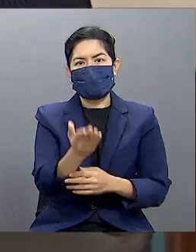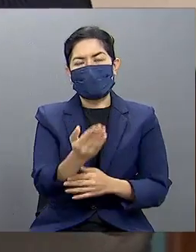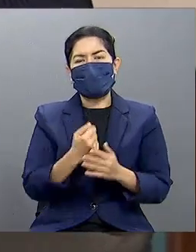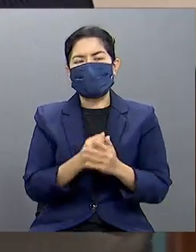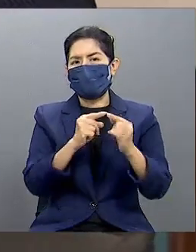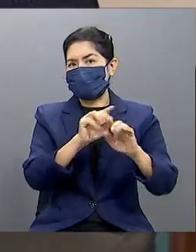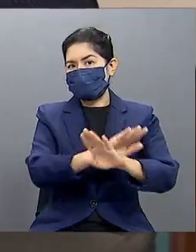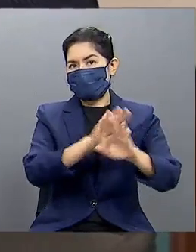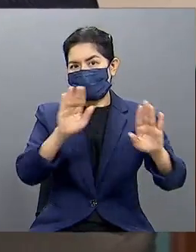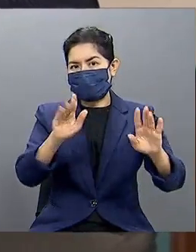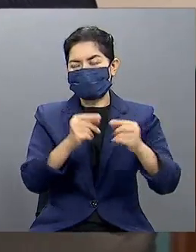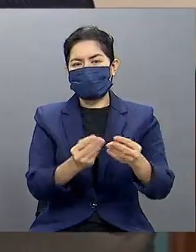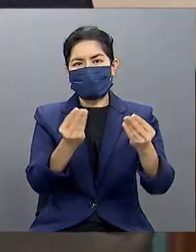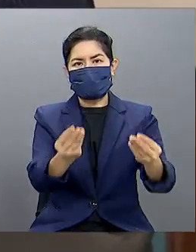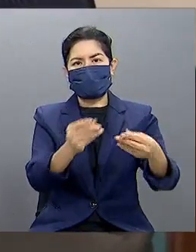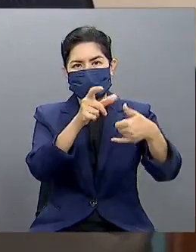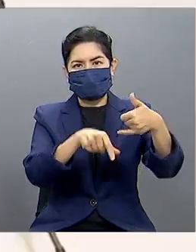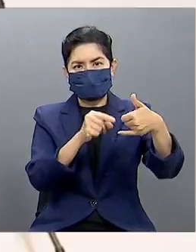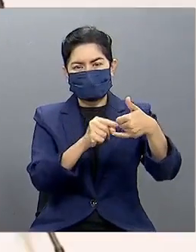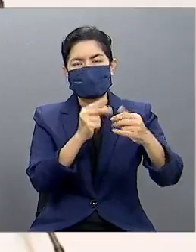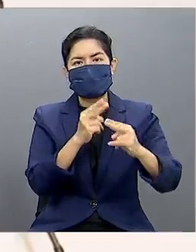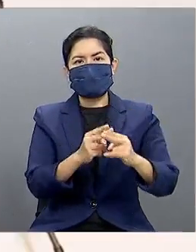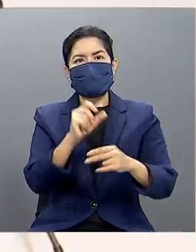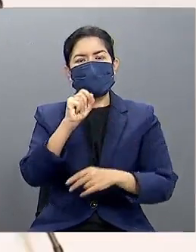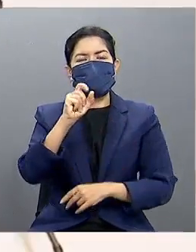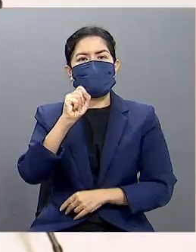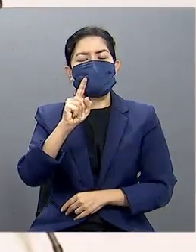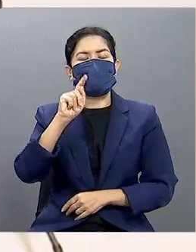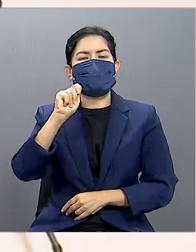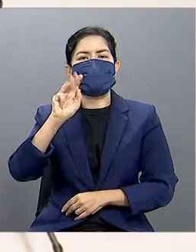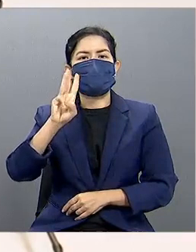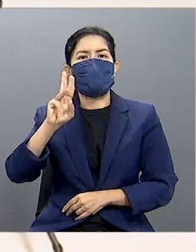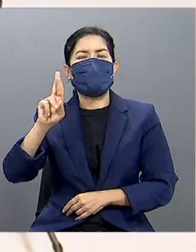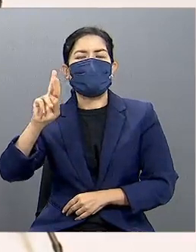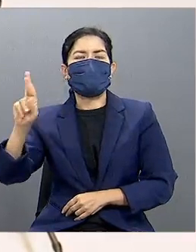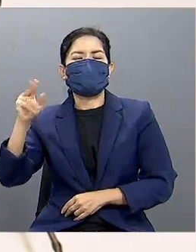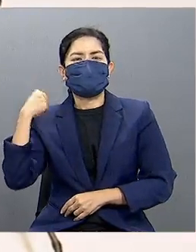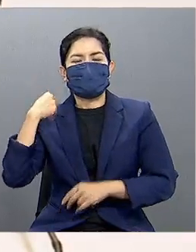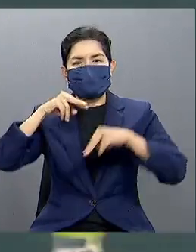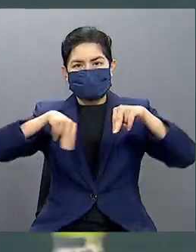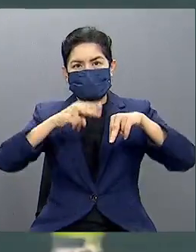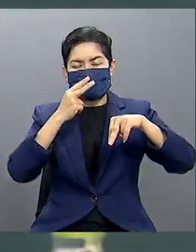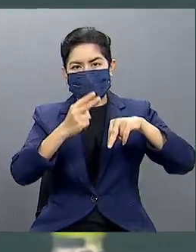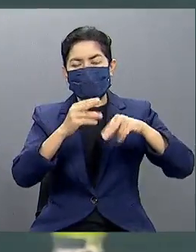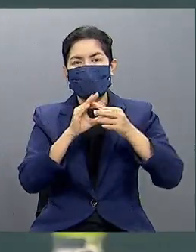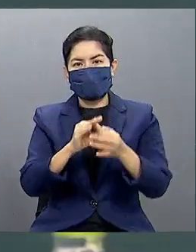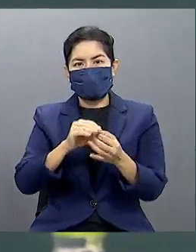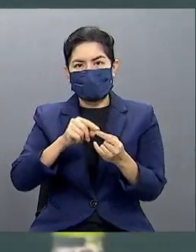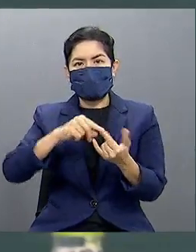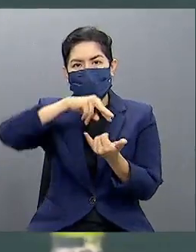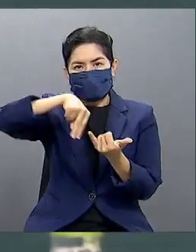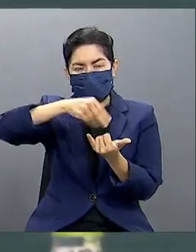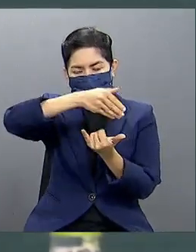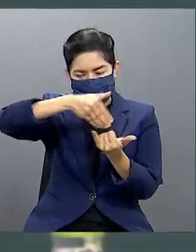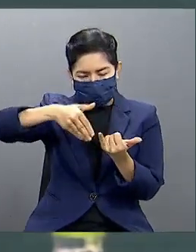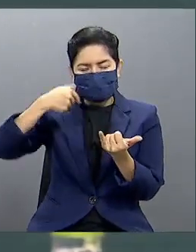วรรษเศรษฐกรและแพทย์หญิงคุณหญิงพรทิพย์โรจนสุนันท์ไปสังเกตการชนสูตรพลิกศพครั้งที่2ยกเลิกทั้งหมดนะคะเ